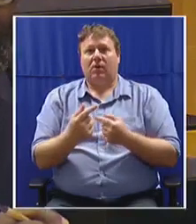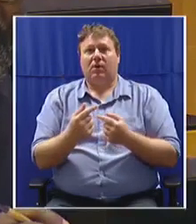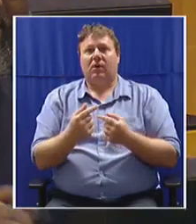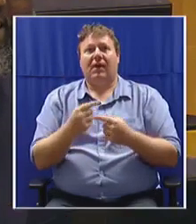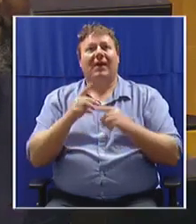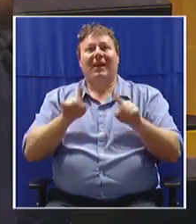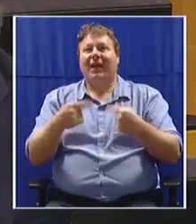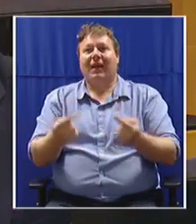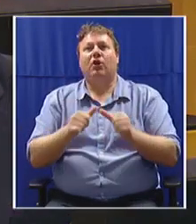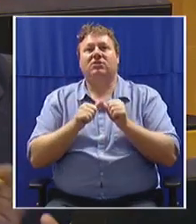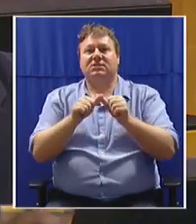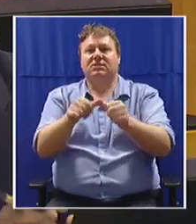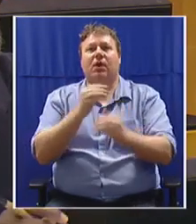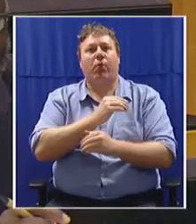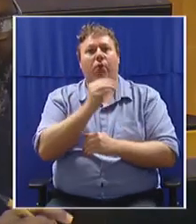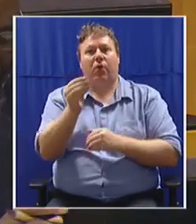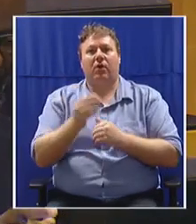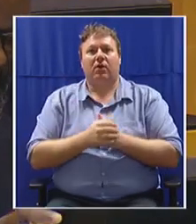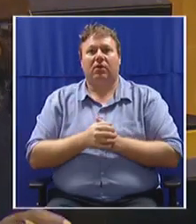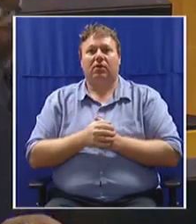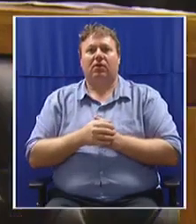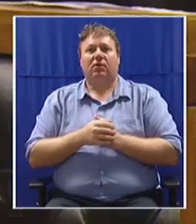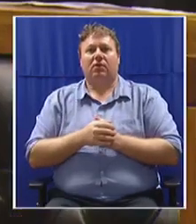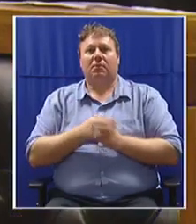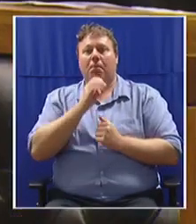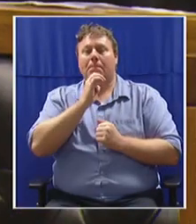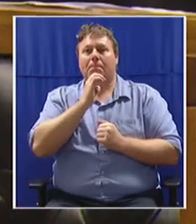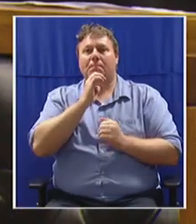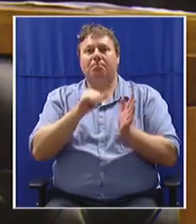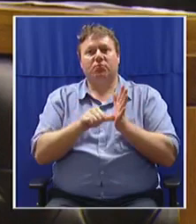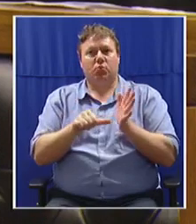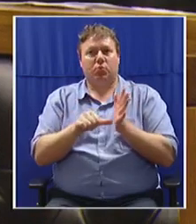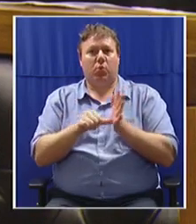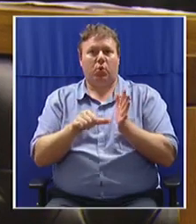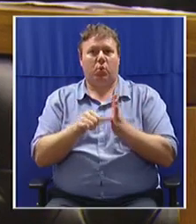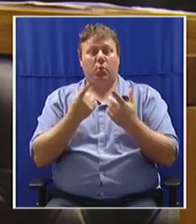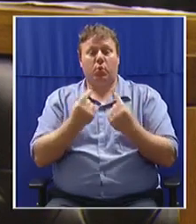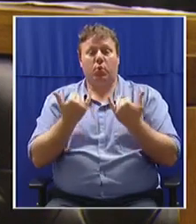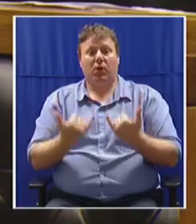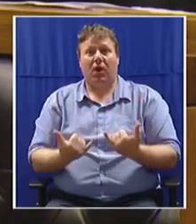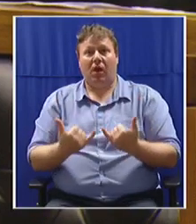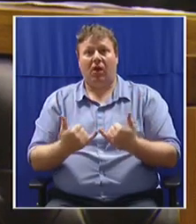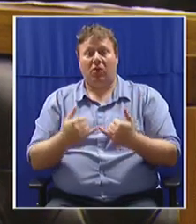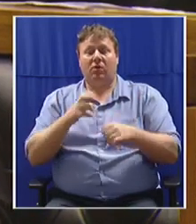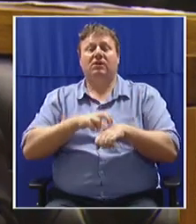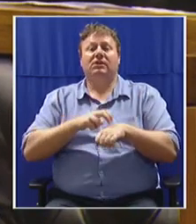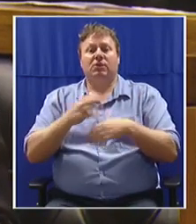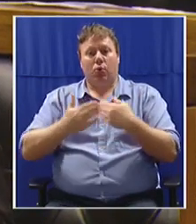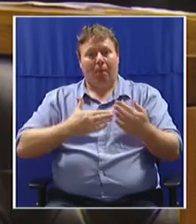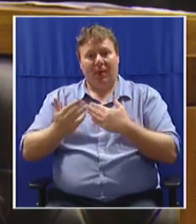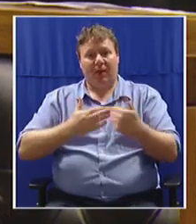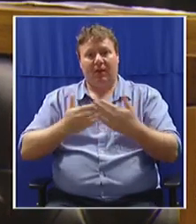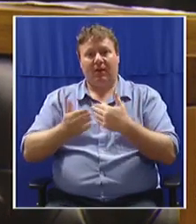Kufanele ukuthi esikwenza manje kube i-building block yaloko esizokwenza in future.